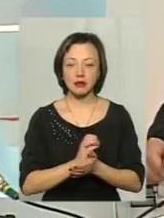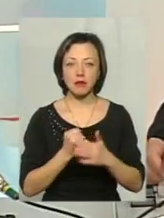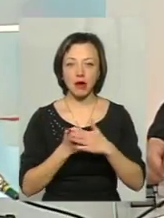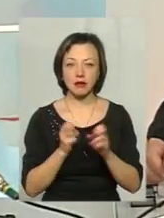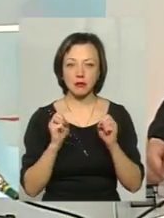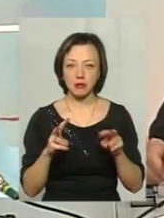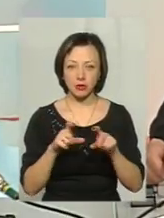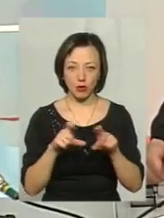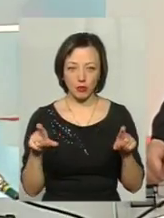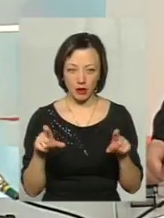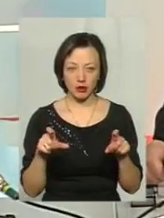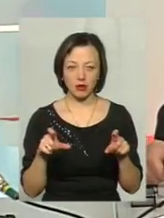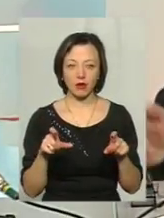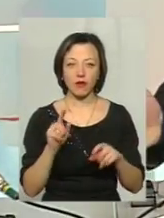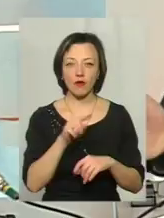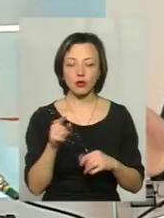небезпечний об'єкт.